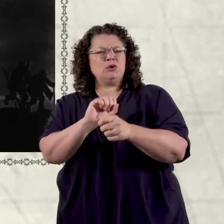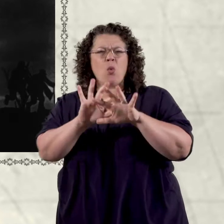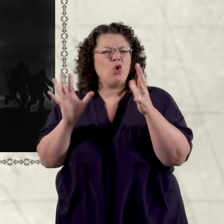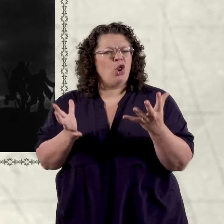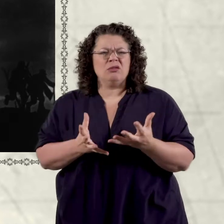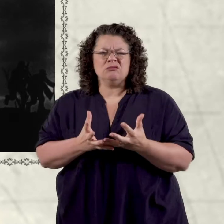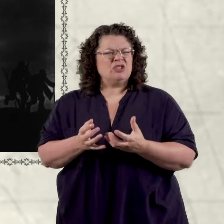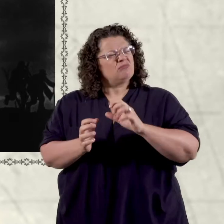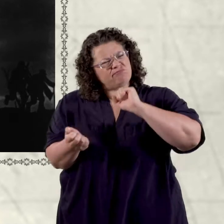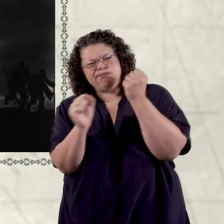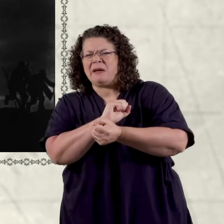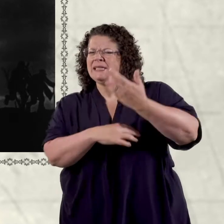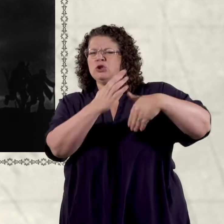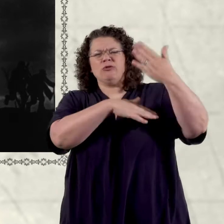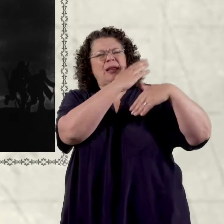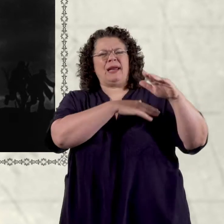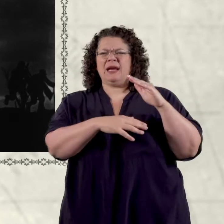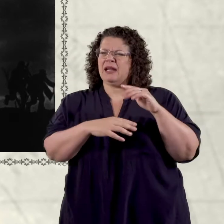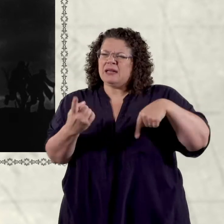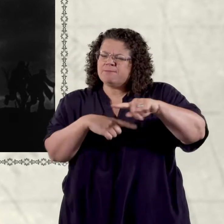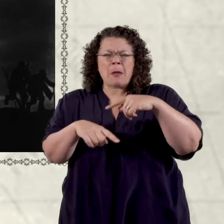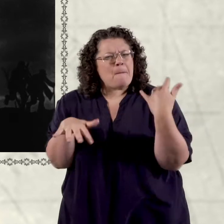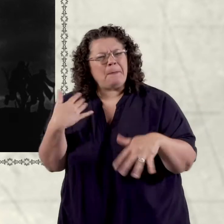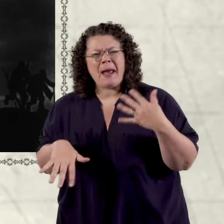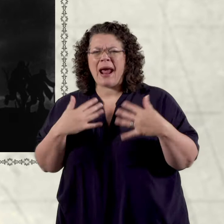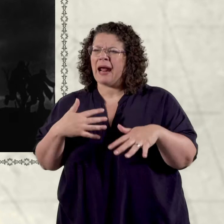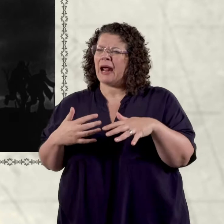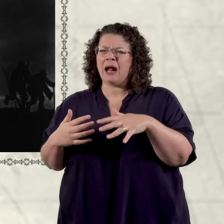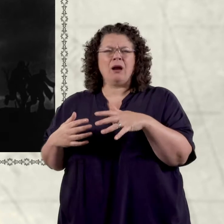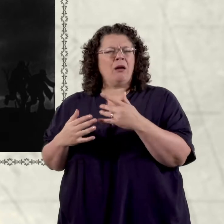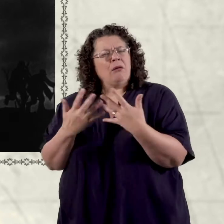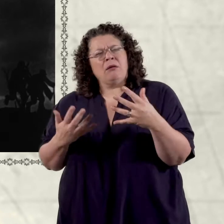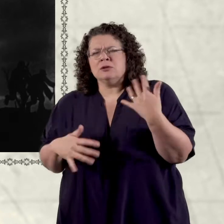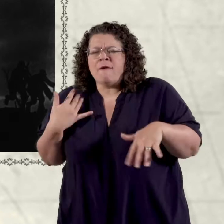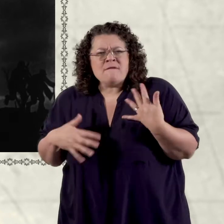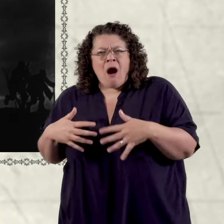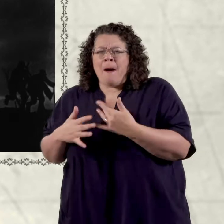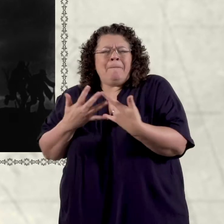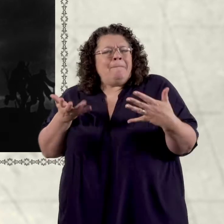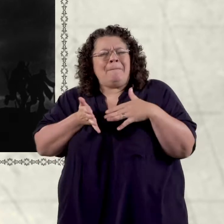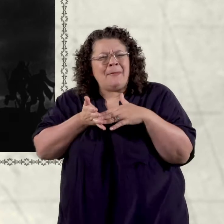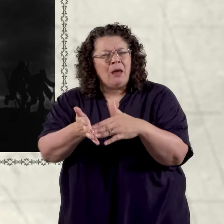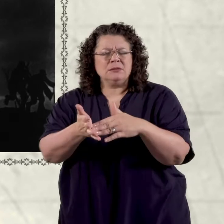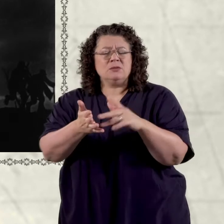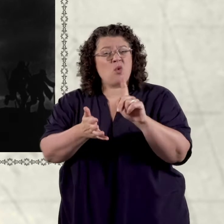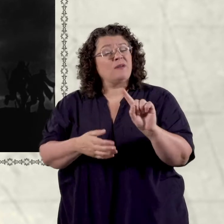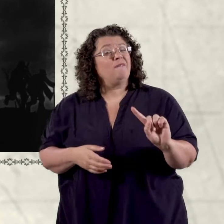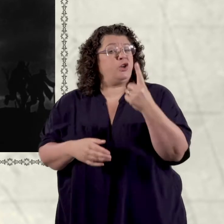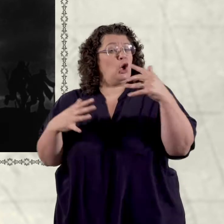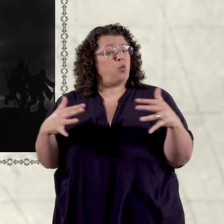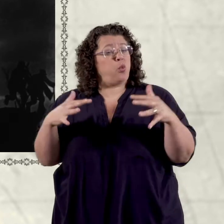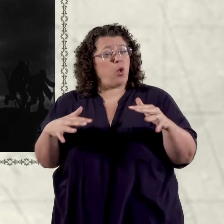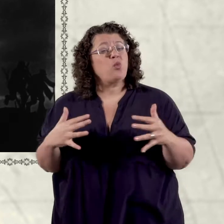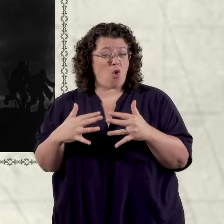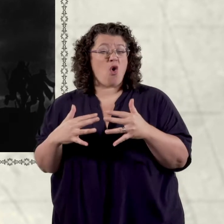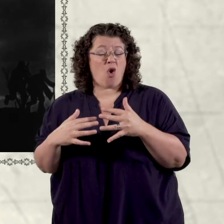cyntaf. 1914 i 1918. Doedd gen i ddim diddordeb ymuno ar fyddin a mynd i